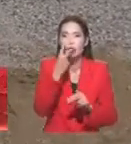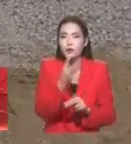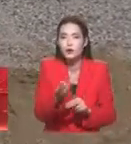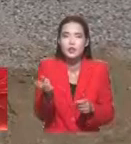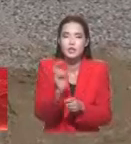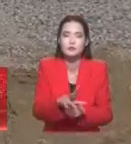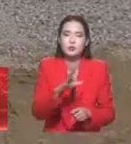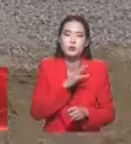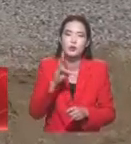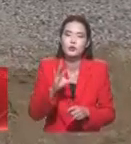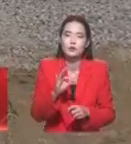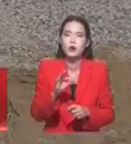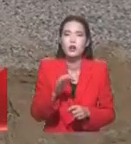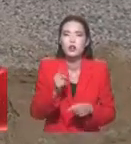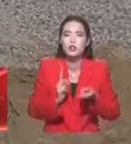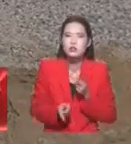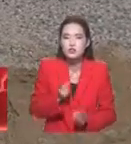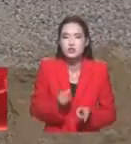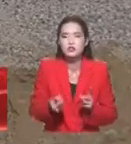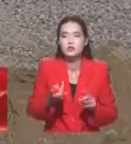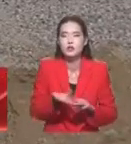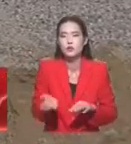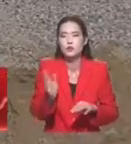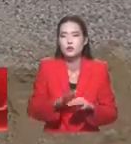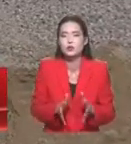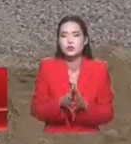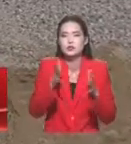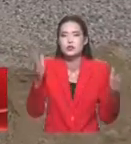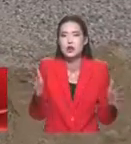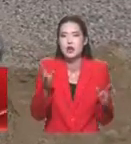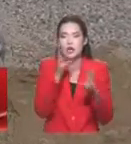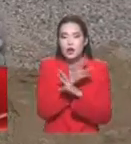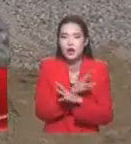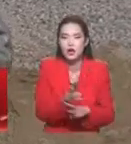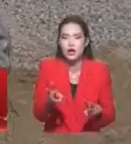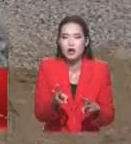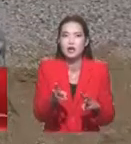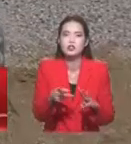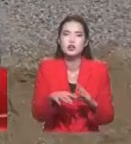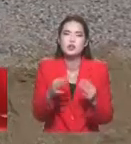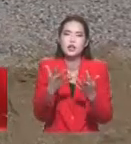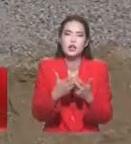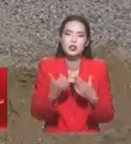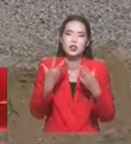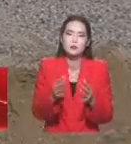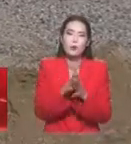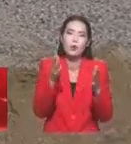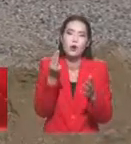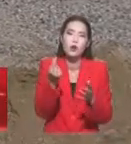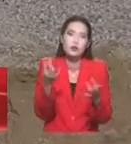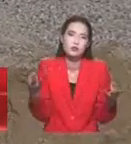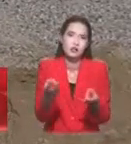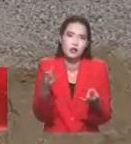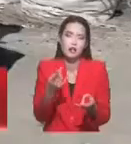едім. Бірақ шынымен де үй салу үлкен қажыр қайратты, оны есептемегенде үлкен қаражатты қажет